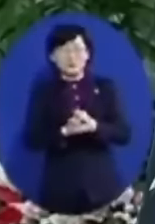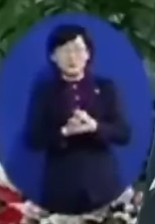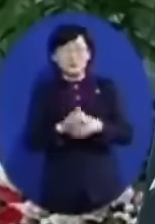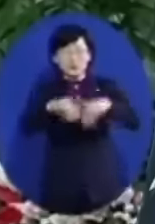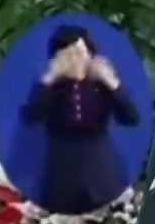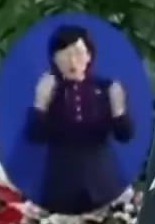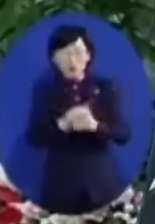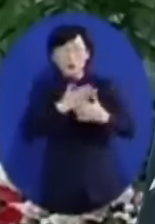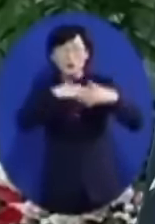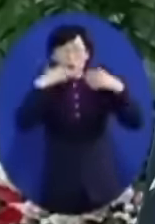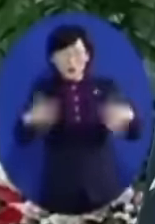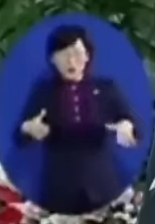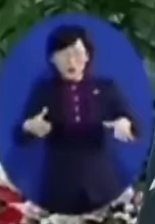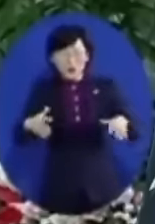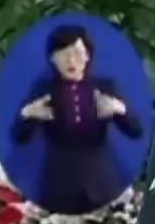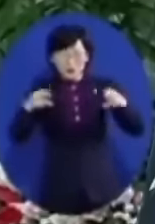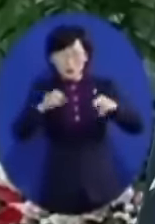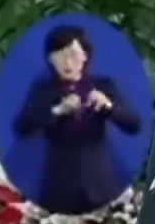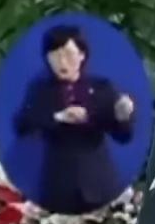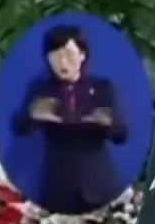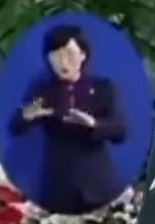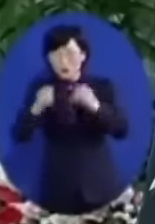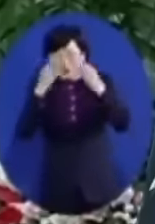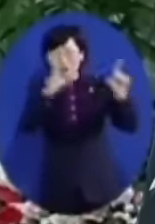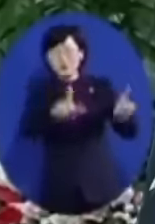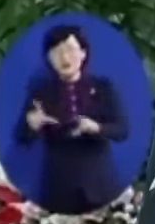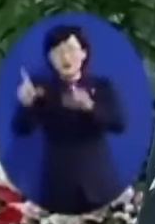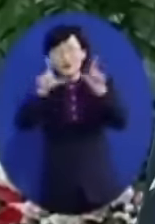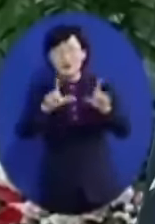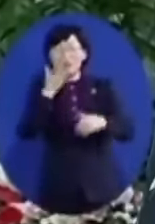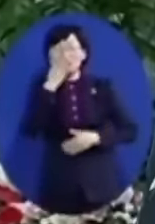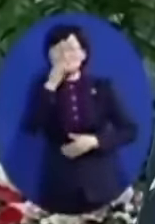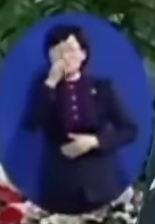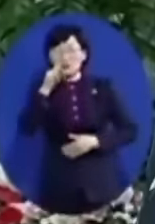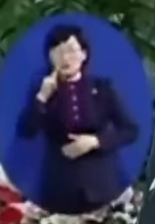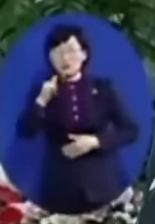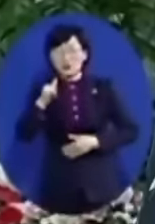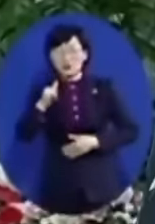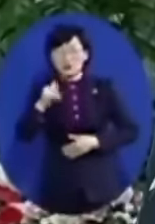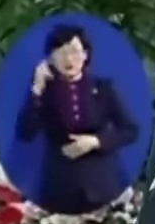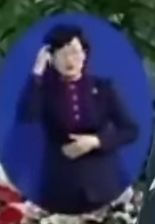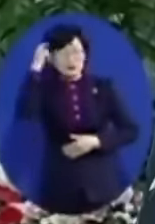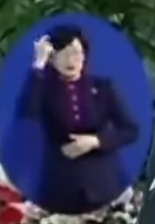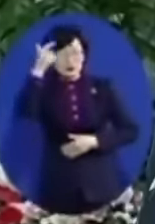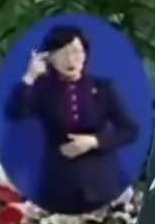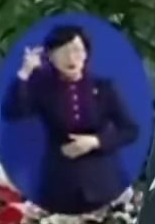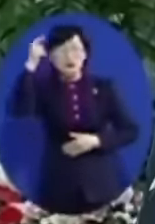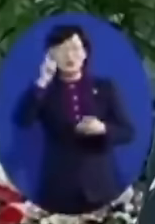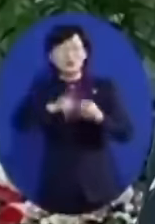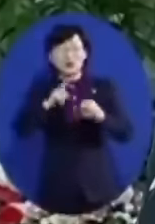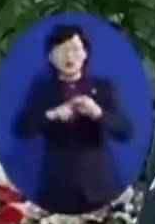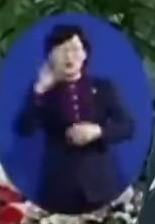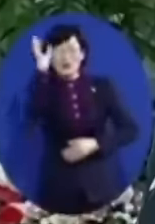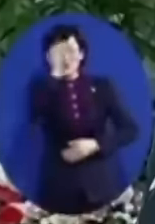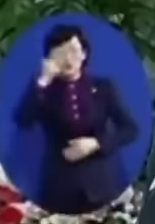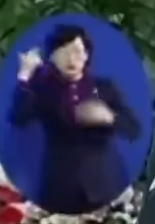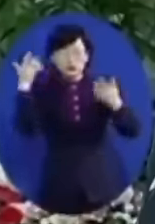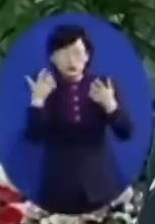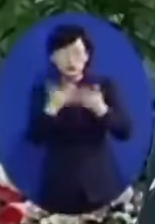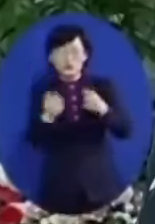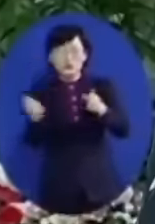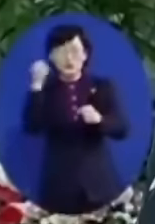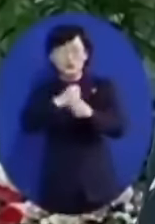모든 피로를 다 털어버리고 새로운 삶을 살아갈 수 있는 우리들이 되고 영적인 성령 충만을